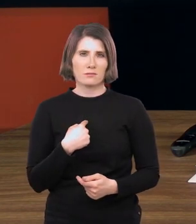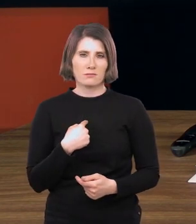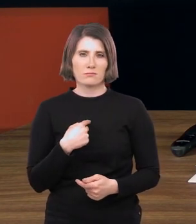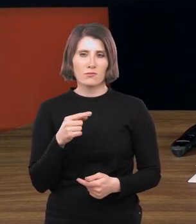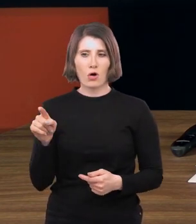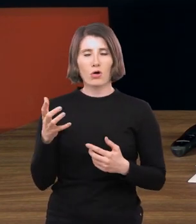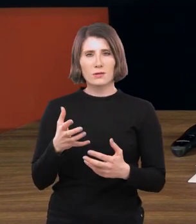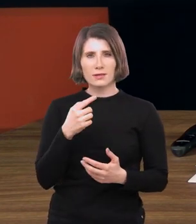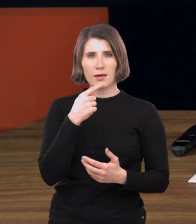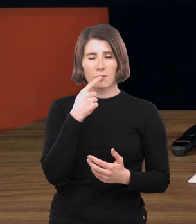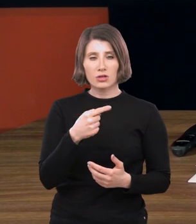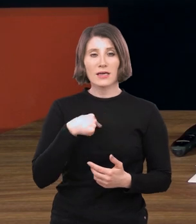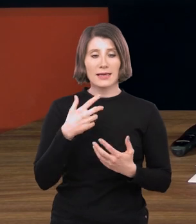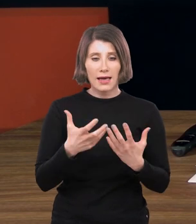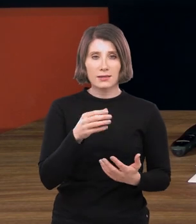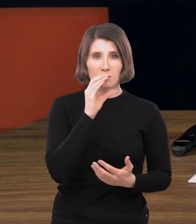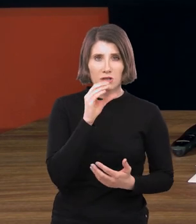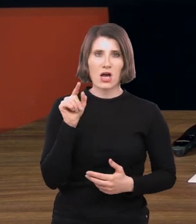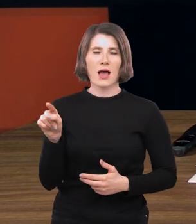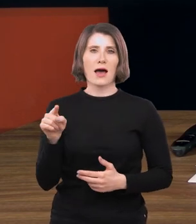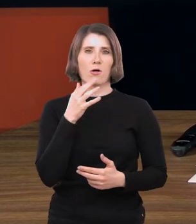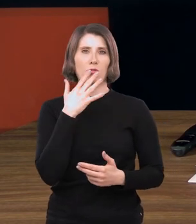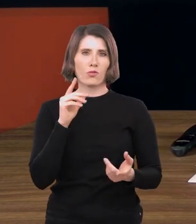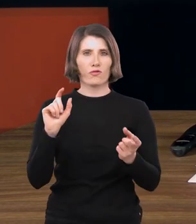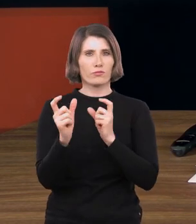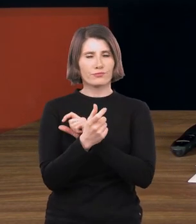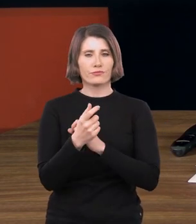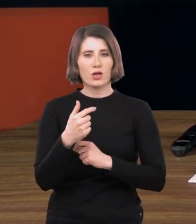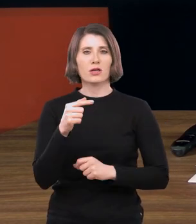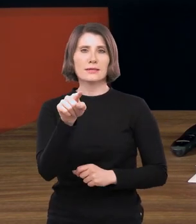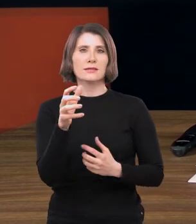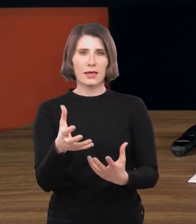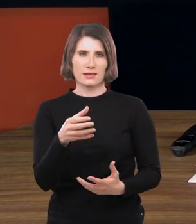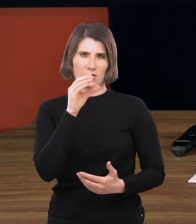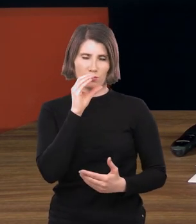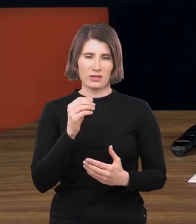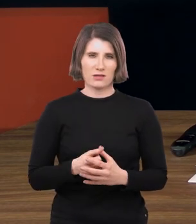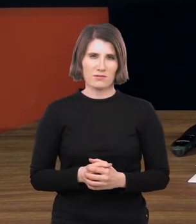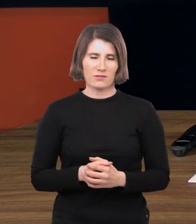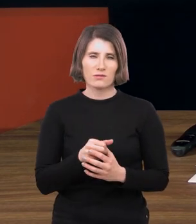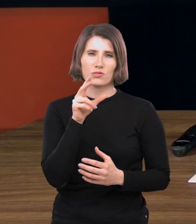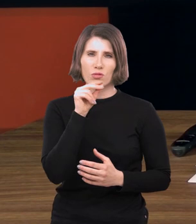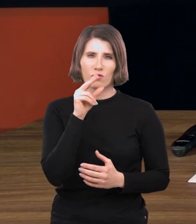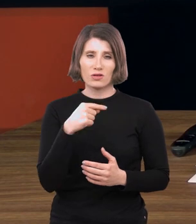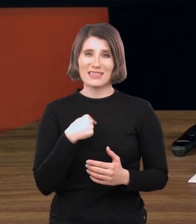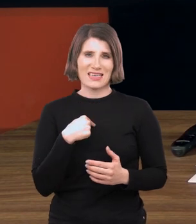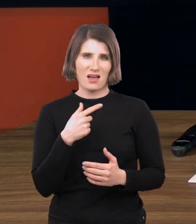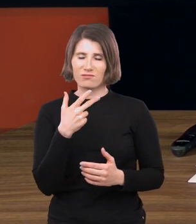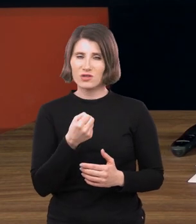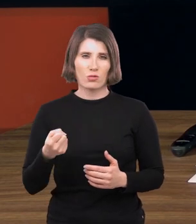chciała taka osoba powiedzieć, ja chcę pić, mówiła, chcesz pić. Czyli mówienie jakby w nie swojej